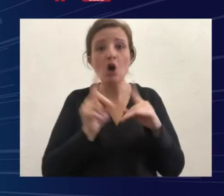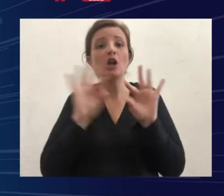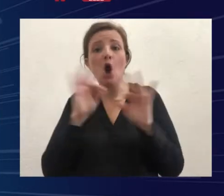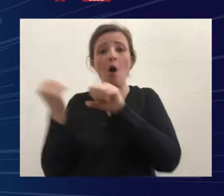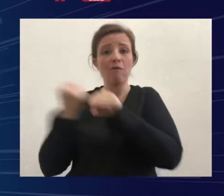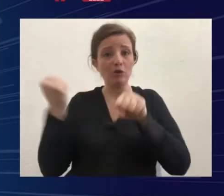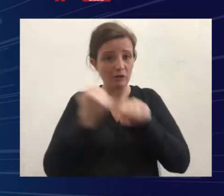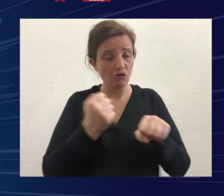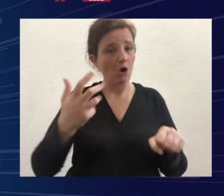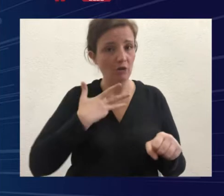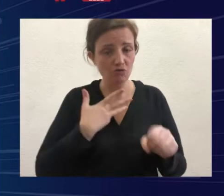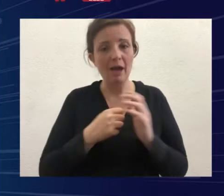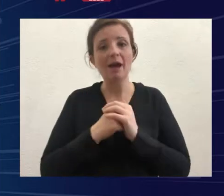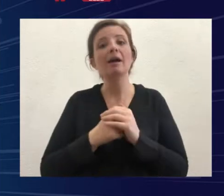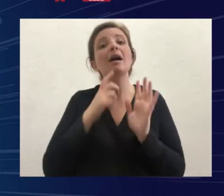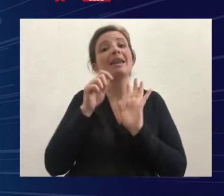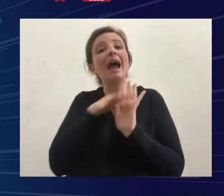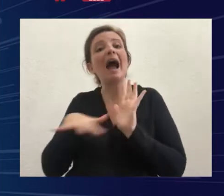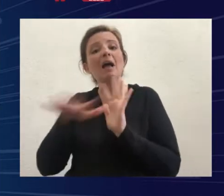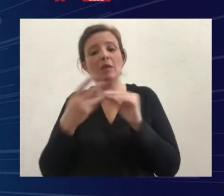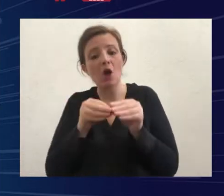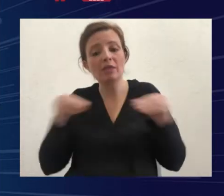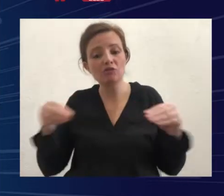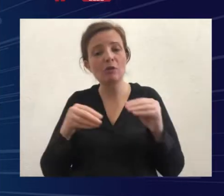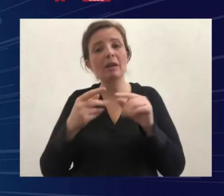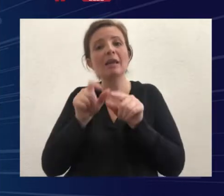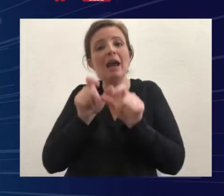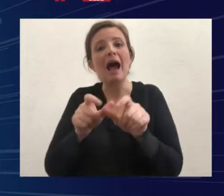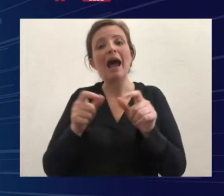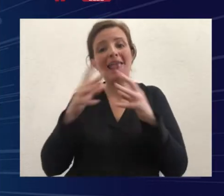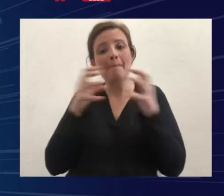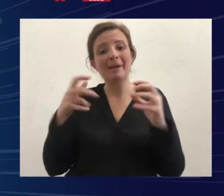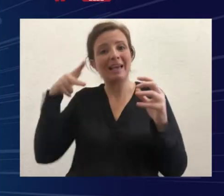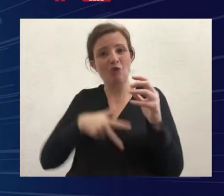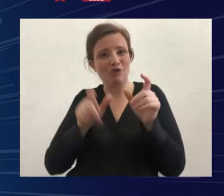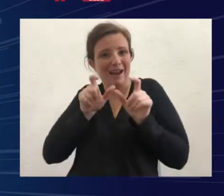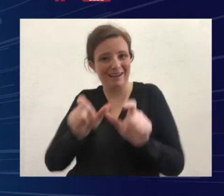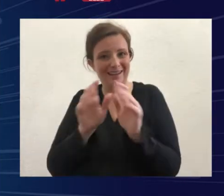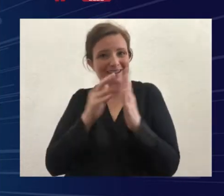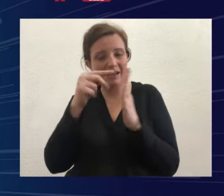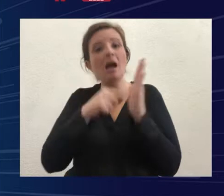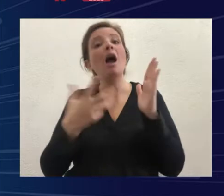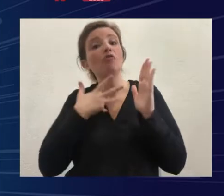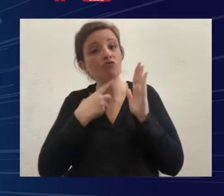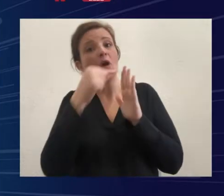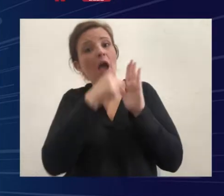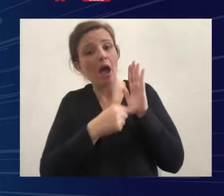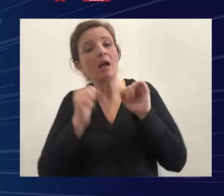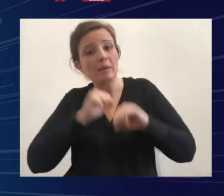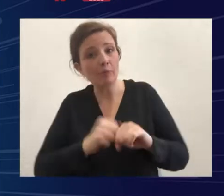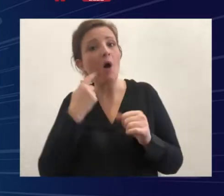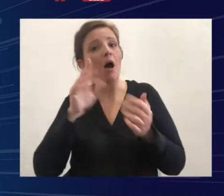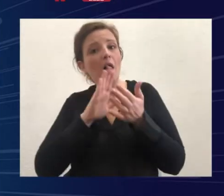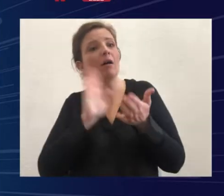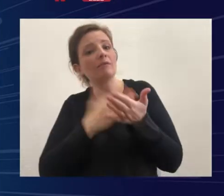associazioni, fondazioni. Nell'ambito della disciplina specifica dell'impresa sociale avremo la possibilità